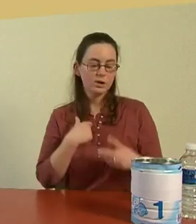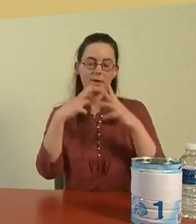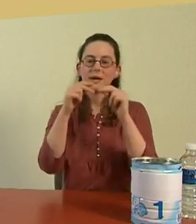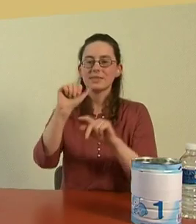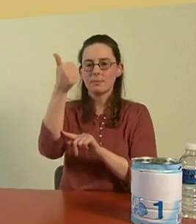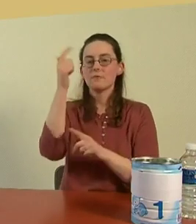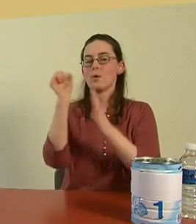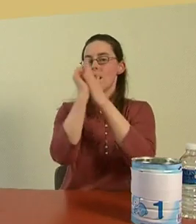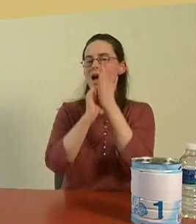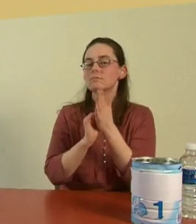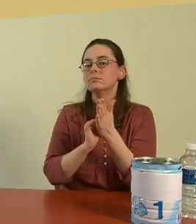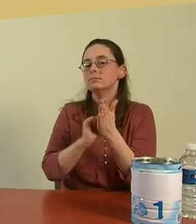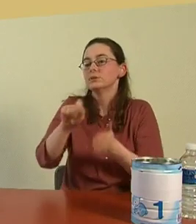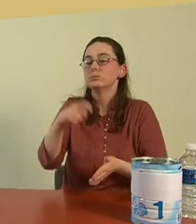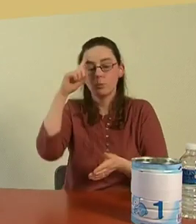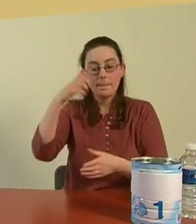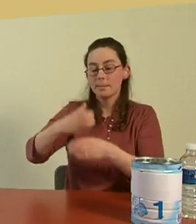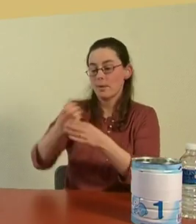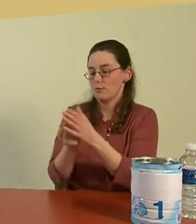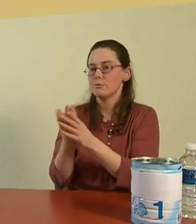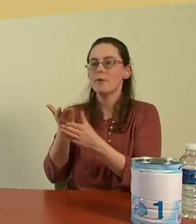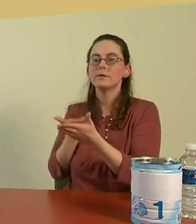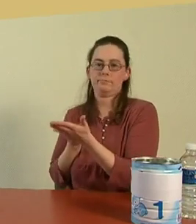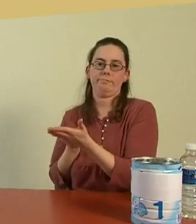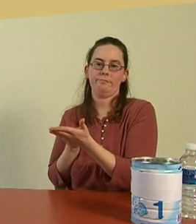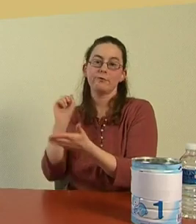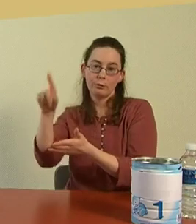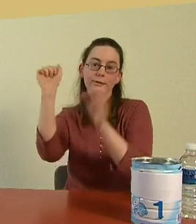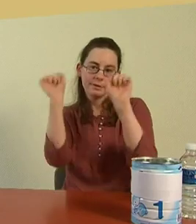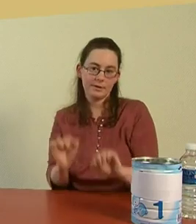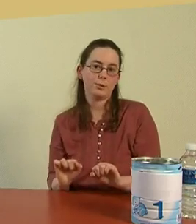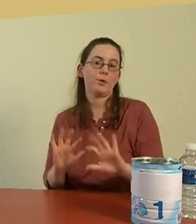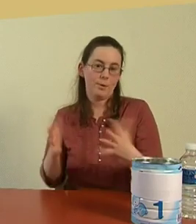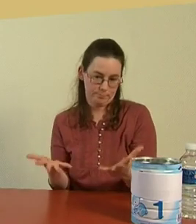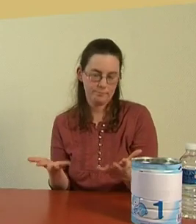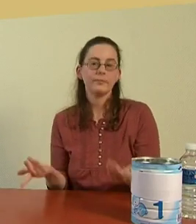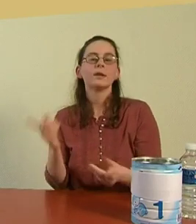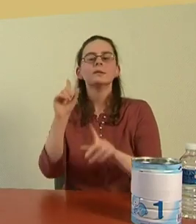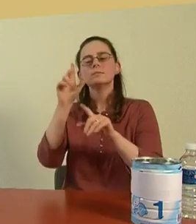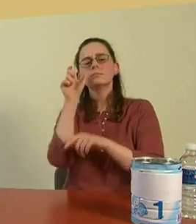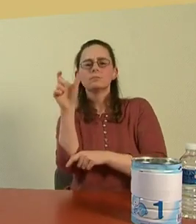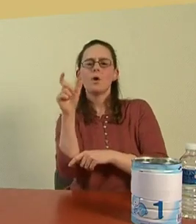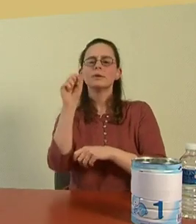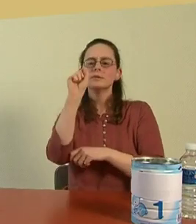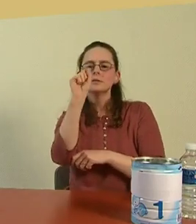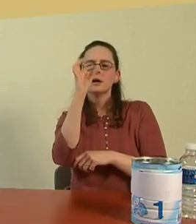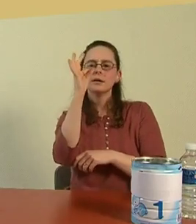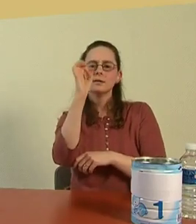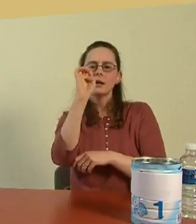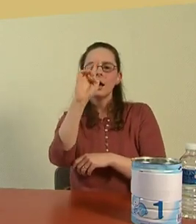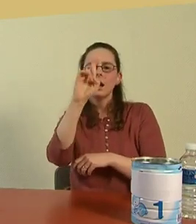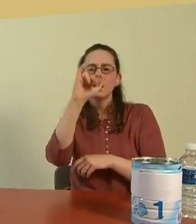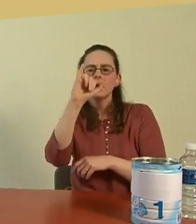Comment préparer un biberon? Donc, en premier, bien sûr, il faut nettoyer le biberon. Alors, pour ce